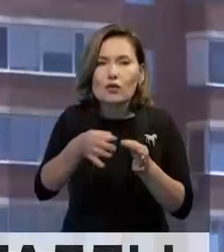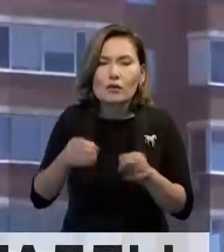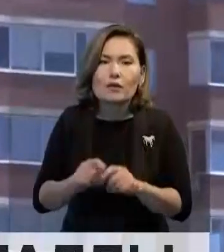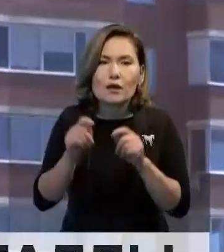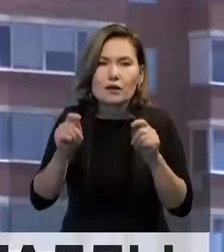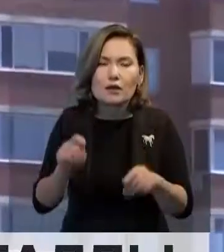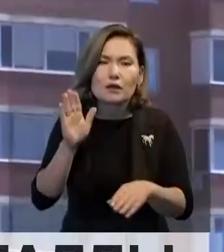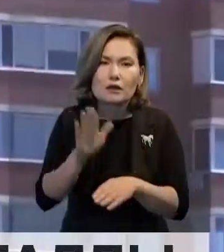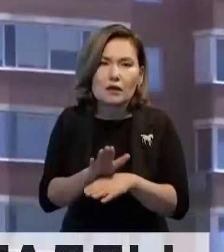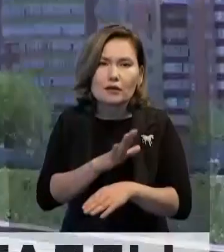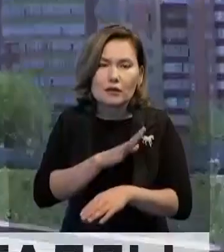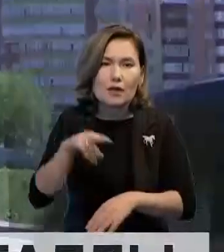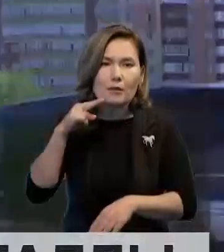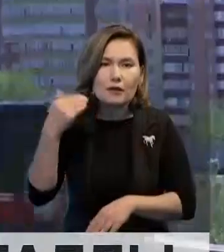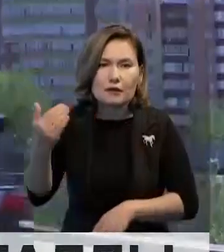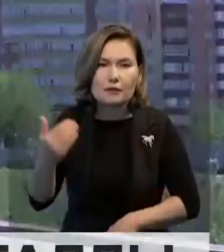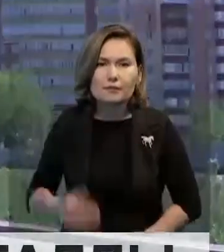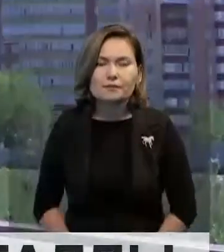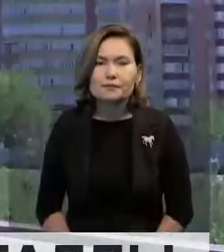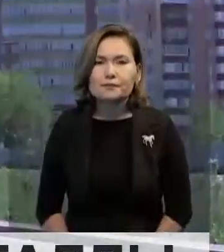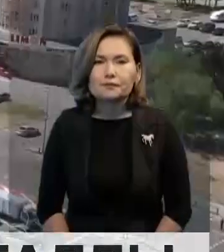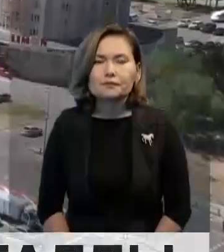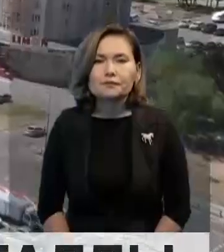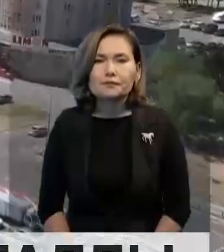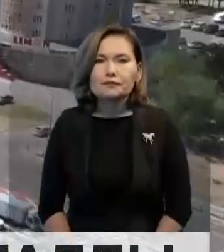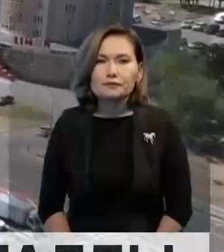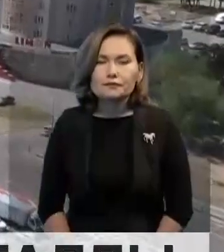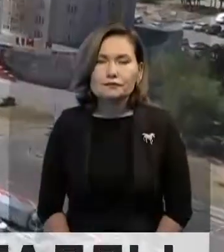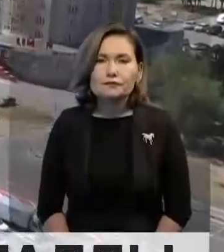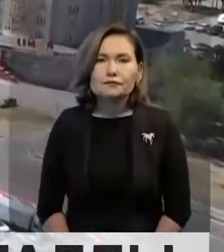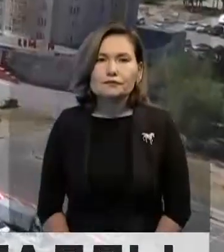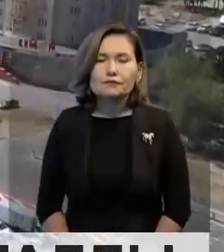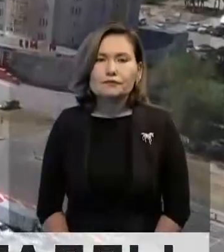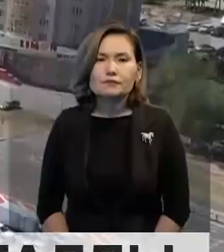керектігін айтты. Ардақ Асылханұлы, Сайлау Игіліков, Зарина Зулпухар, Хабар 24, Қарағанды облысынан.